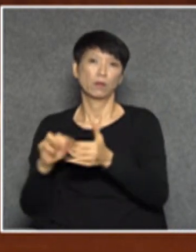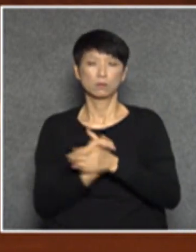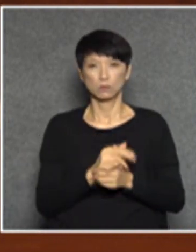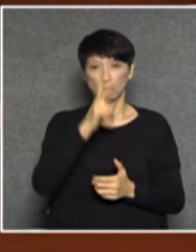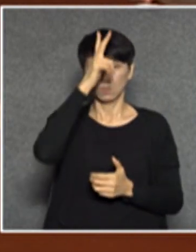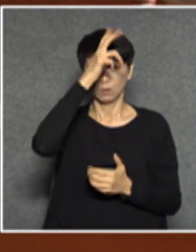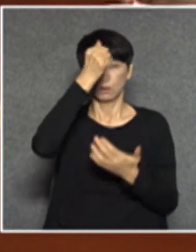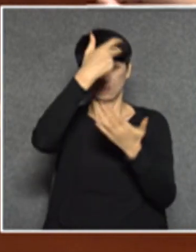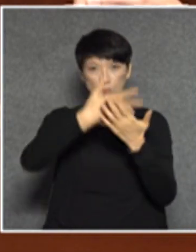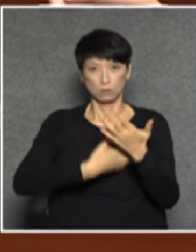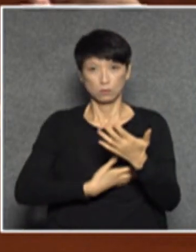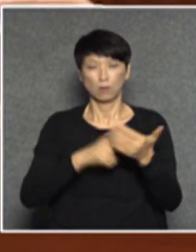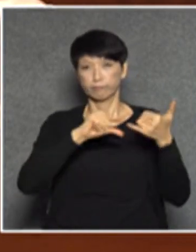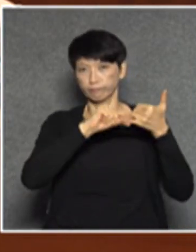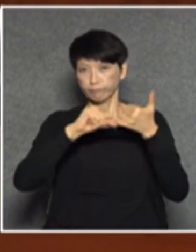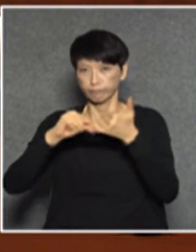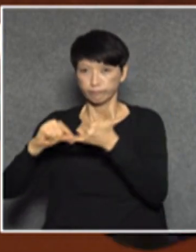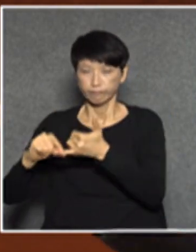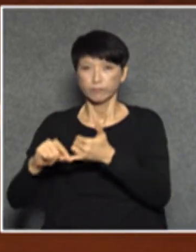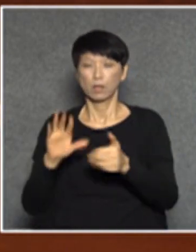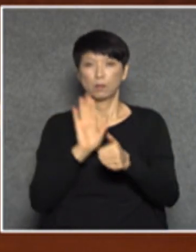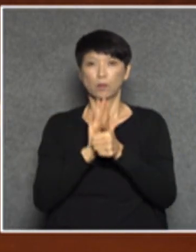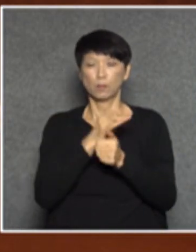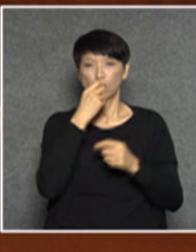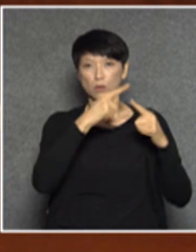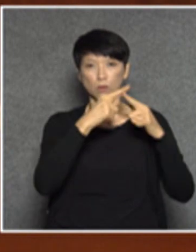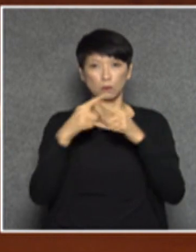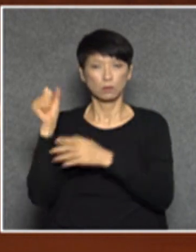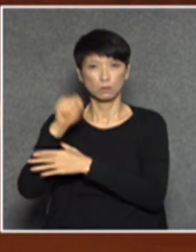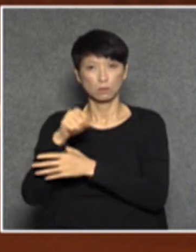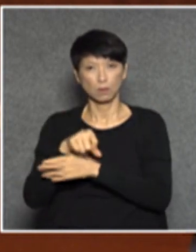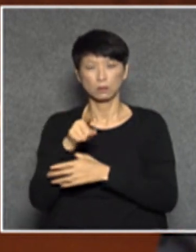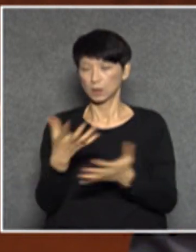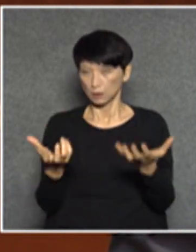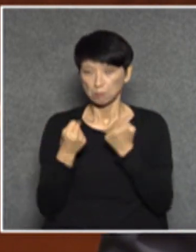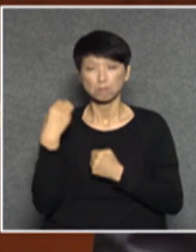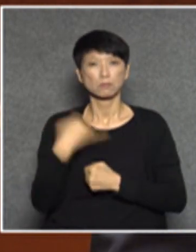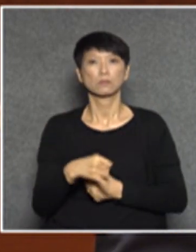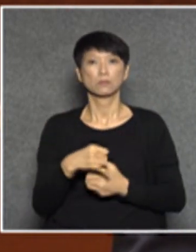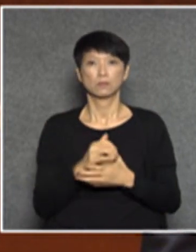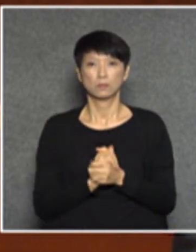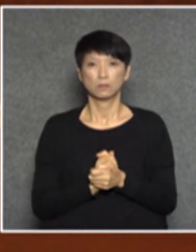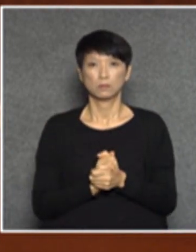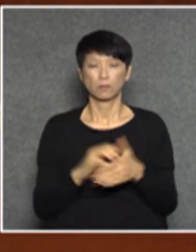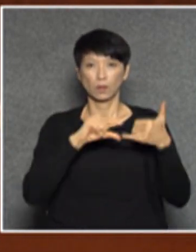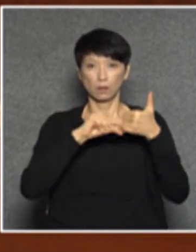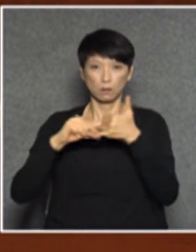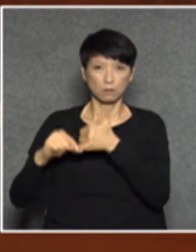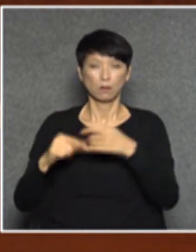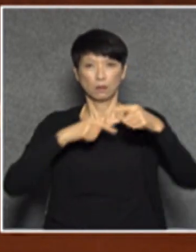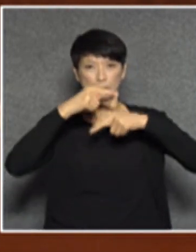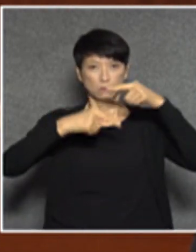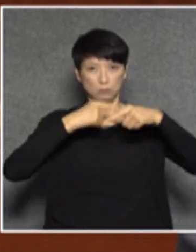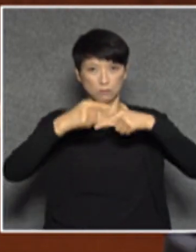延了特區政府給市民的承諾，我覺得這個是不可接受的。而拉布這個動作也不